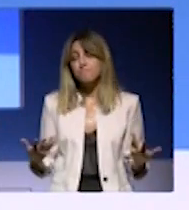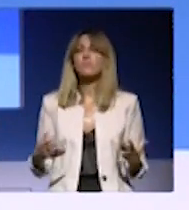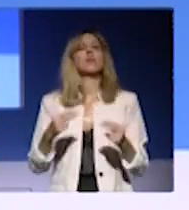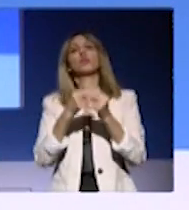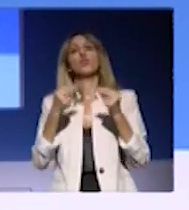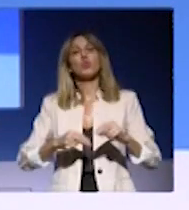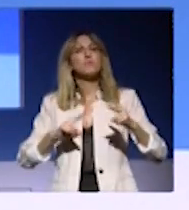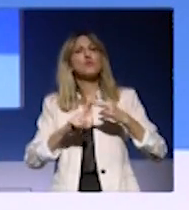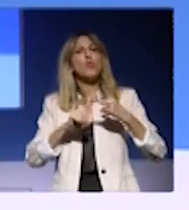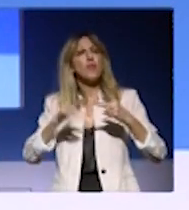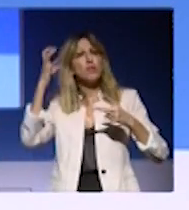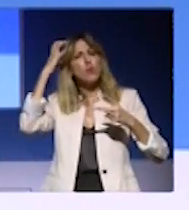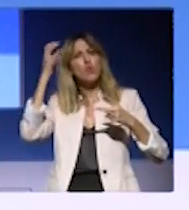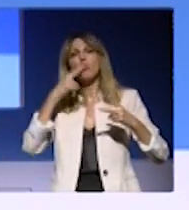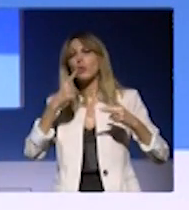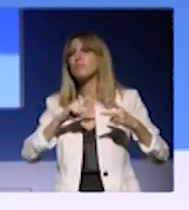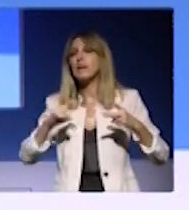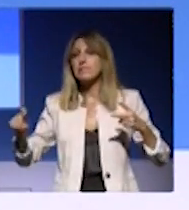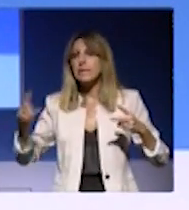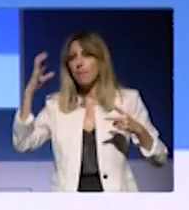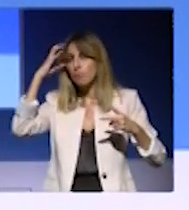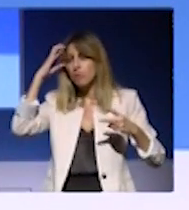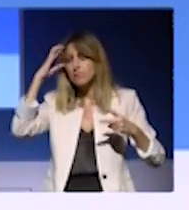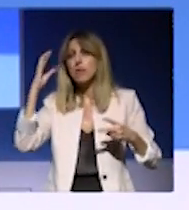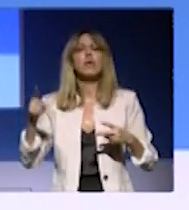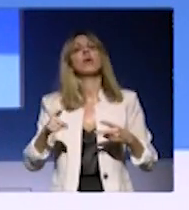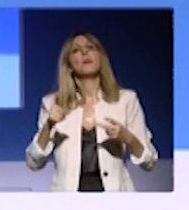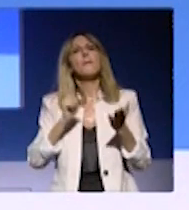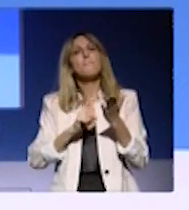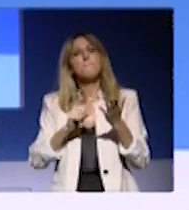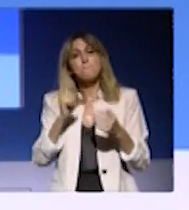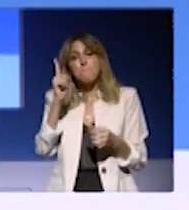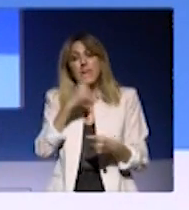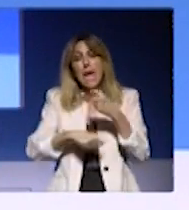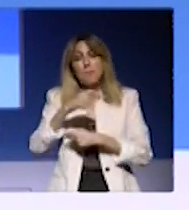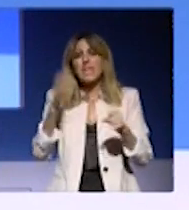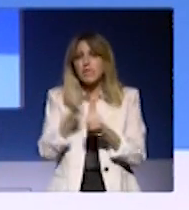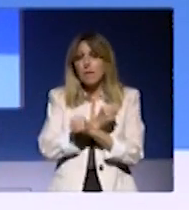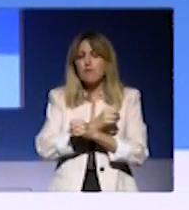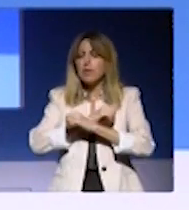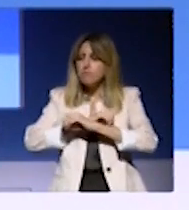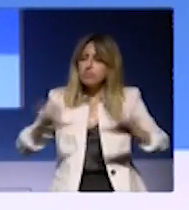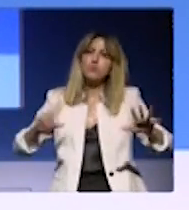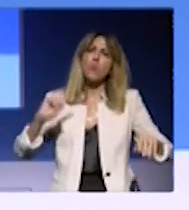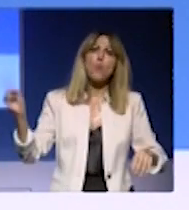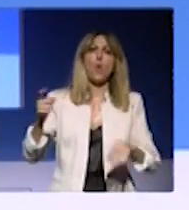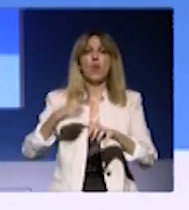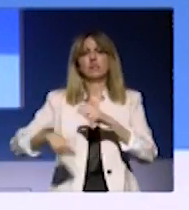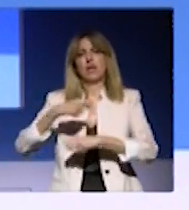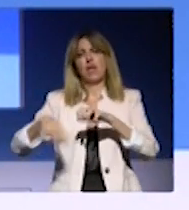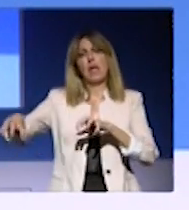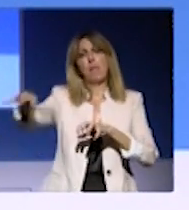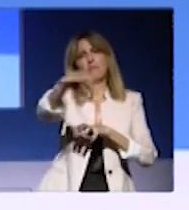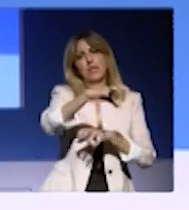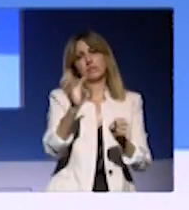σε αυτή την επένδυση. Το τρίτο και ίσως το σημαντικότερο είναι οι δουλειές. Έχουμε μιλήσει πολλές φορές, και εγώ πρώτος ως Πρωθυπουργός